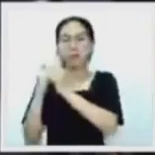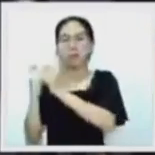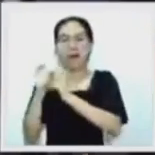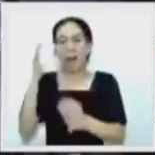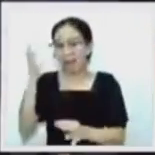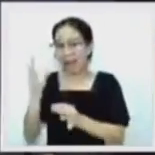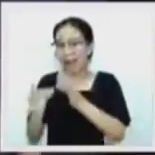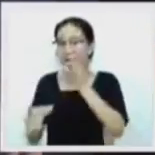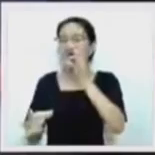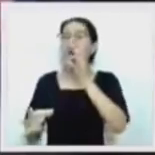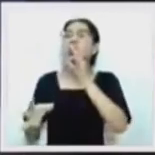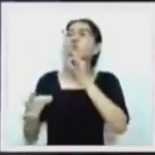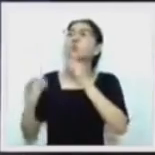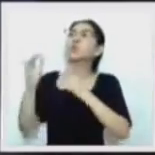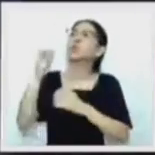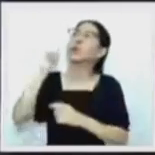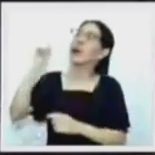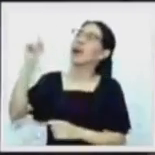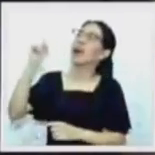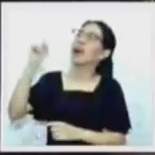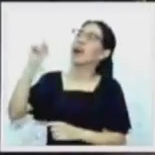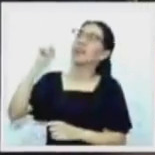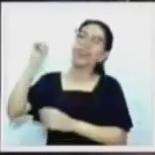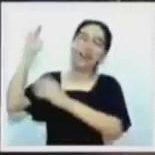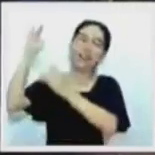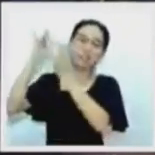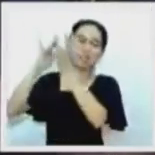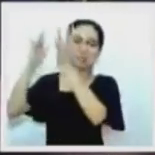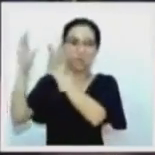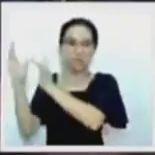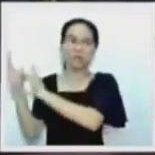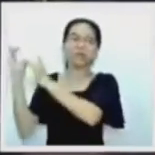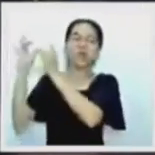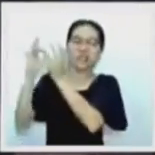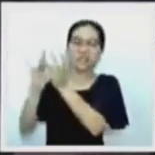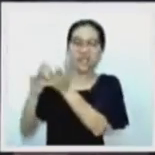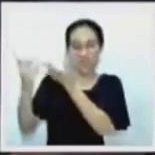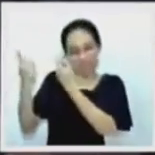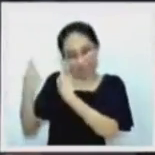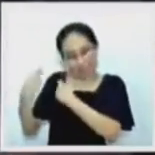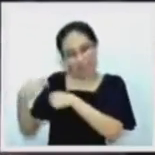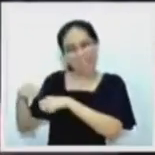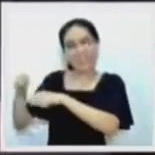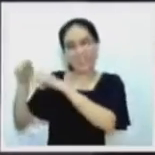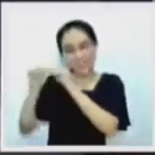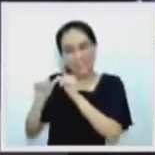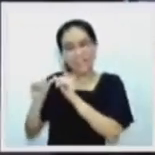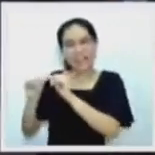Lord, sa ni.